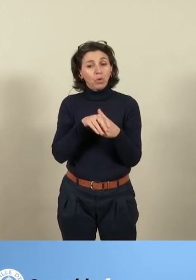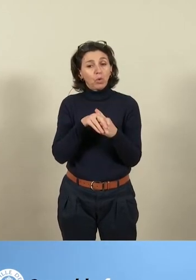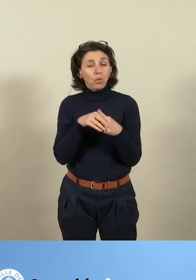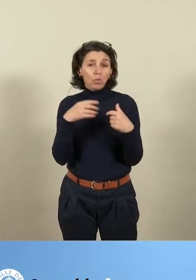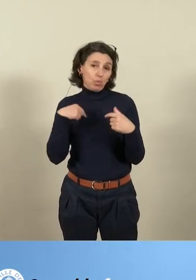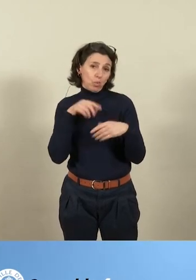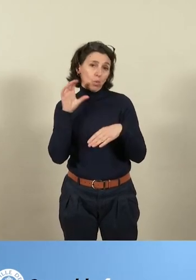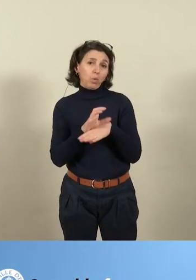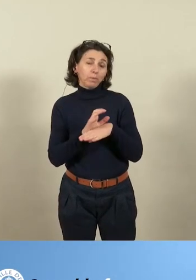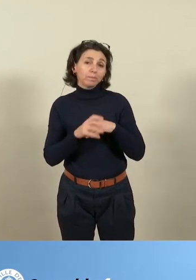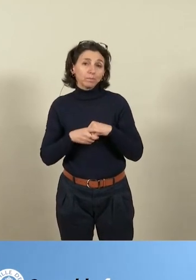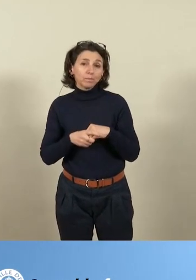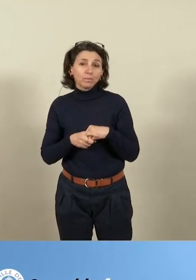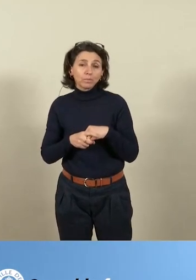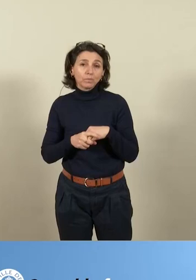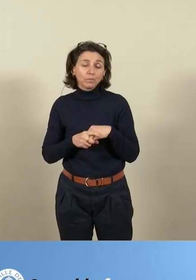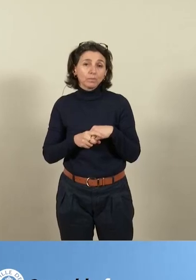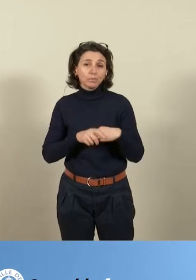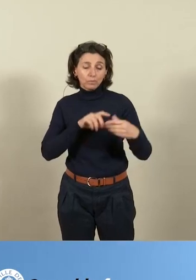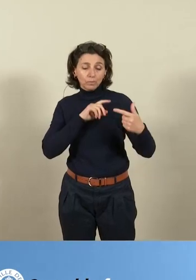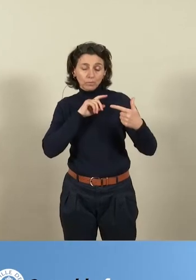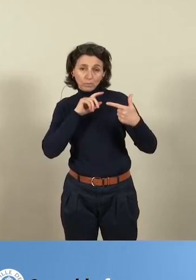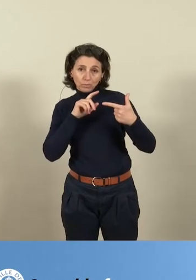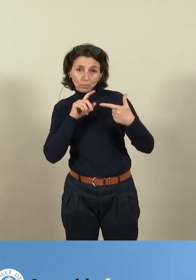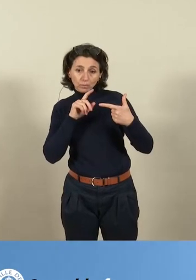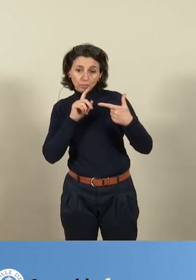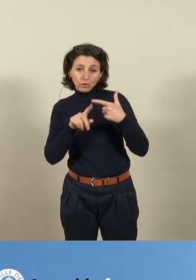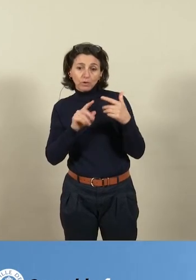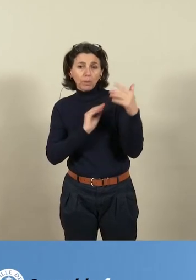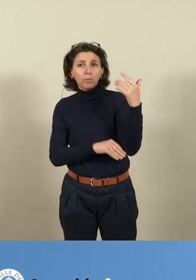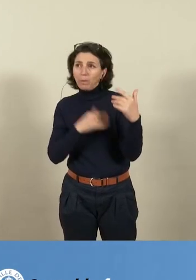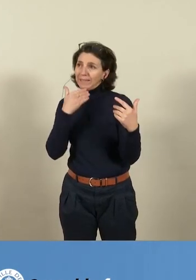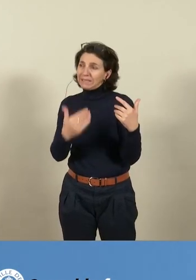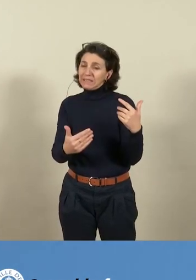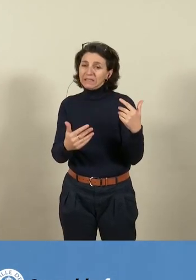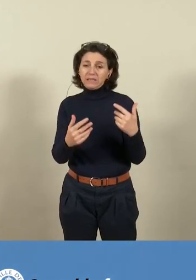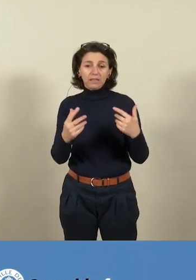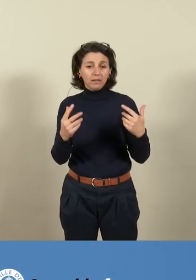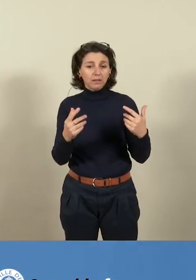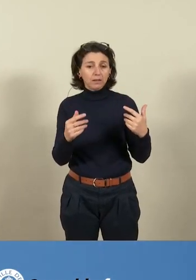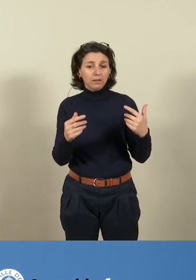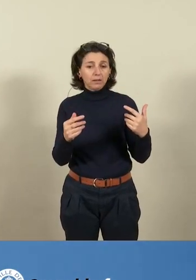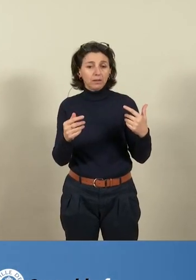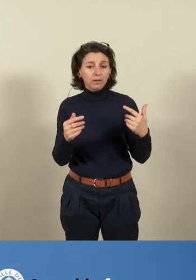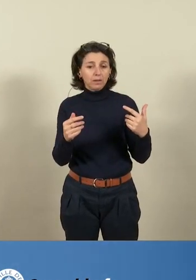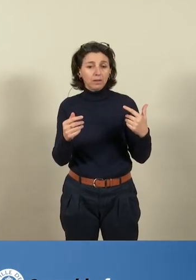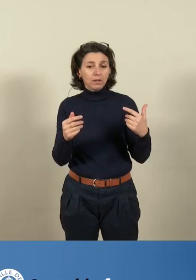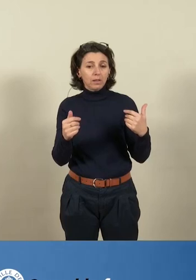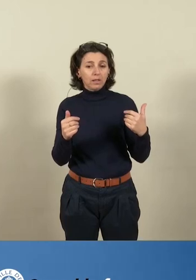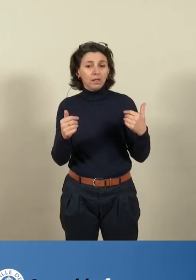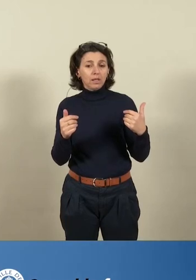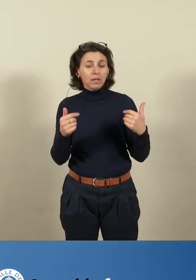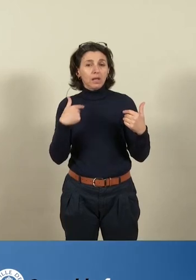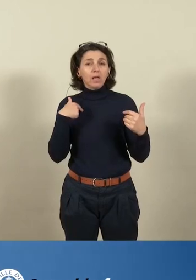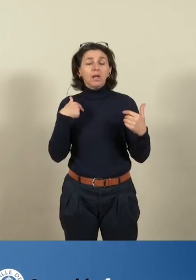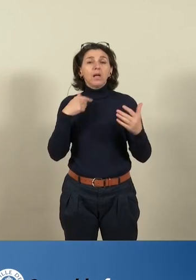l'exécutif et nous proposons un un second amendement merci pour pour le premier amendement juste on parle de être une association sportive